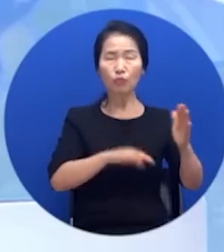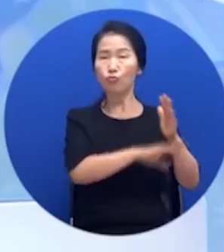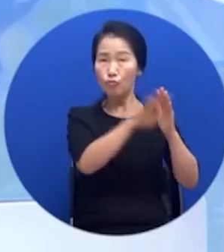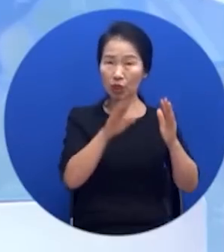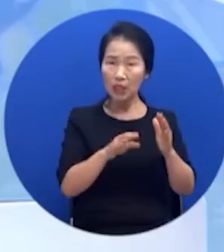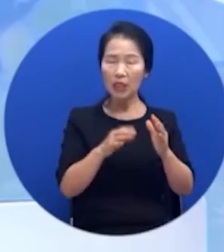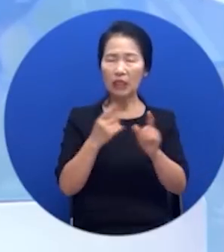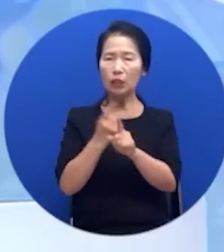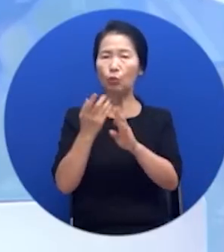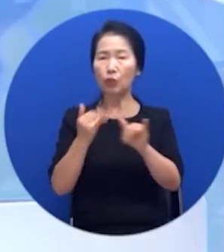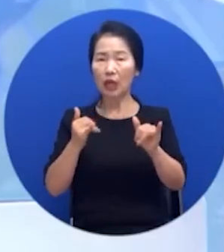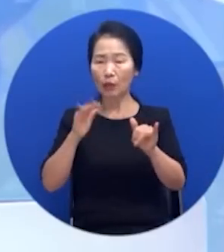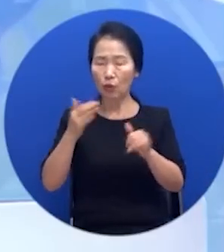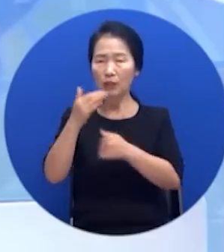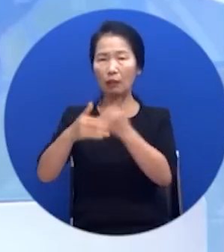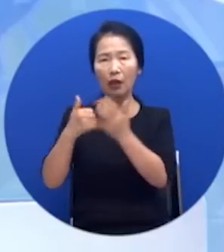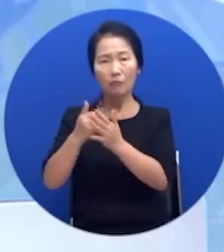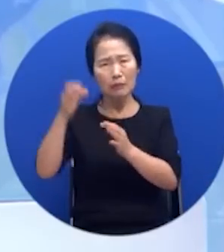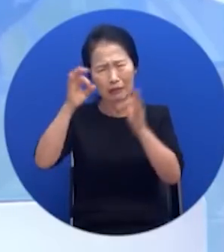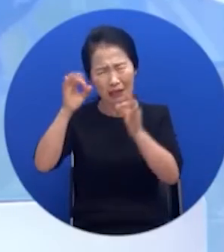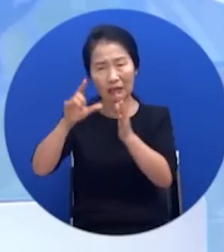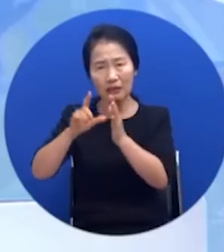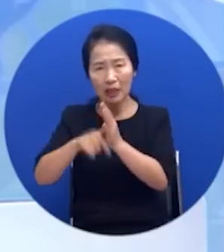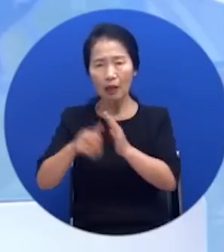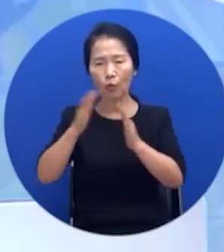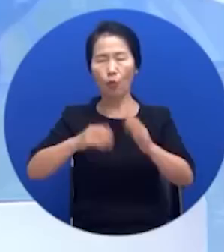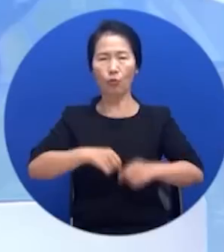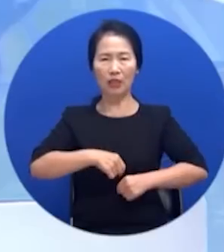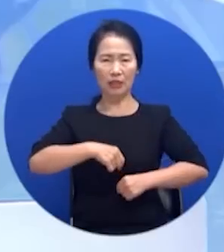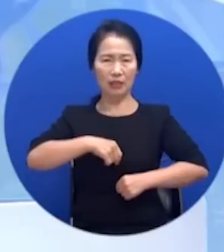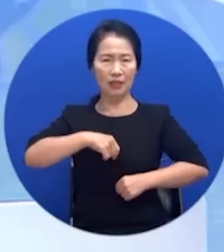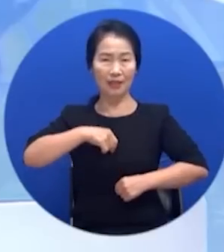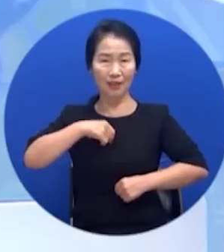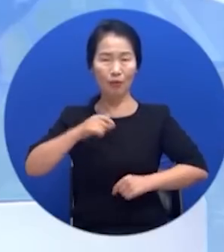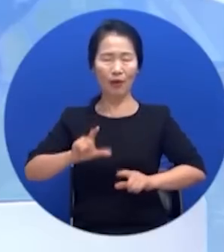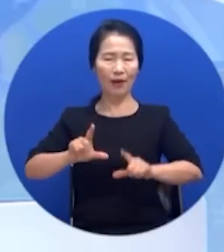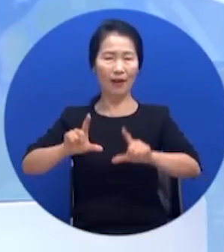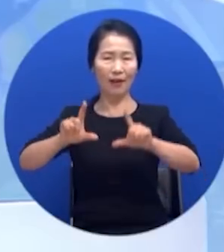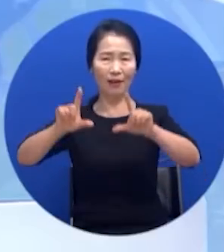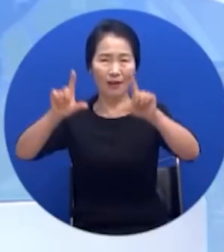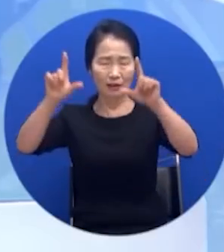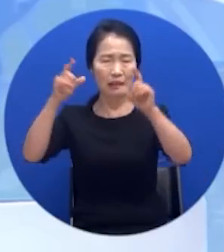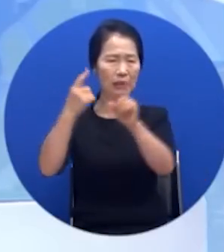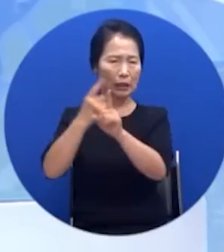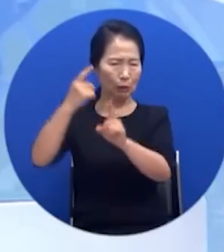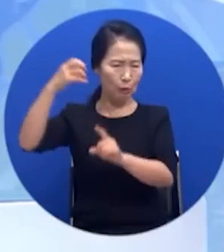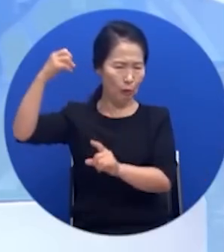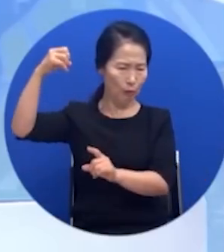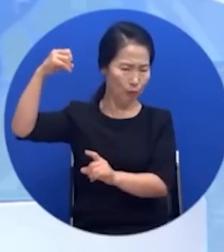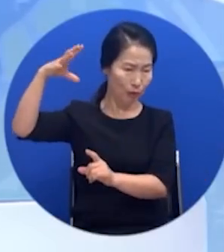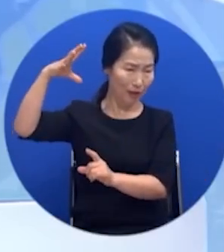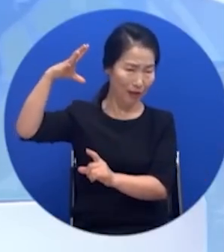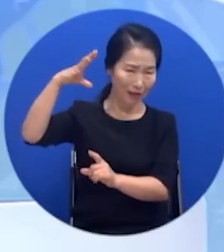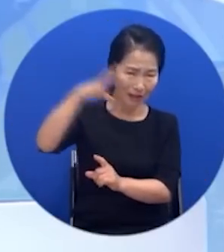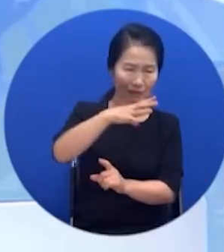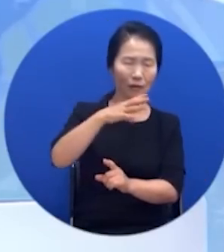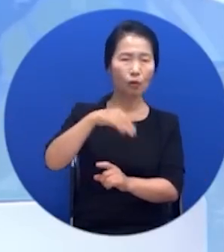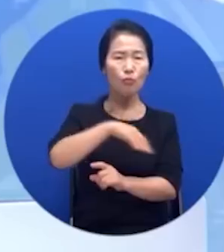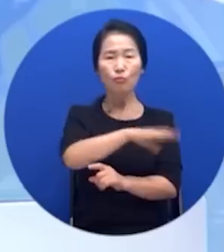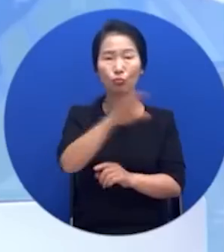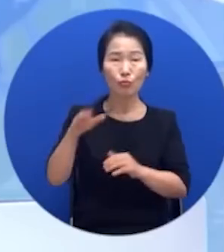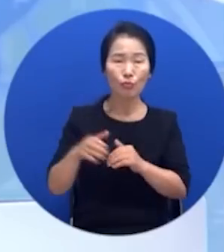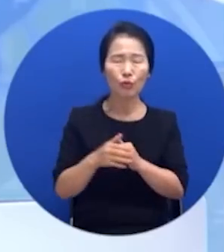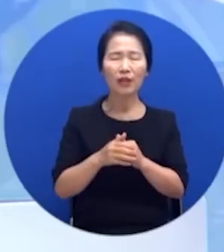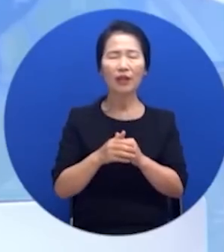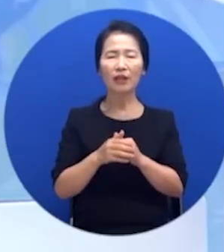치료자 되신 하나님을 찾을 때 공의로운 해가 떠올라서 치료하는 광선을 비추어서 우리로